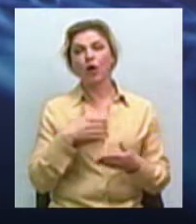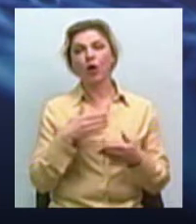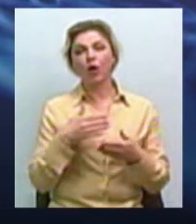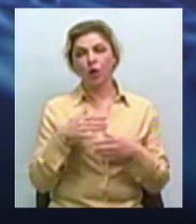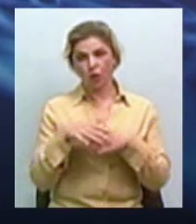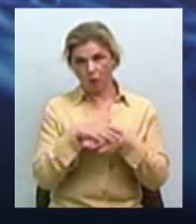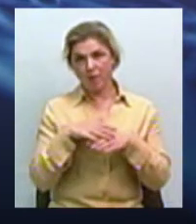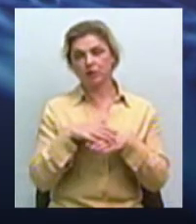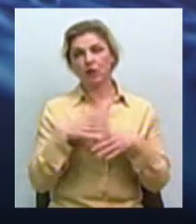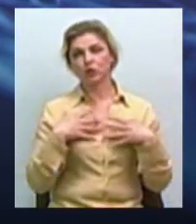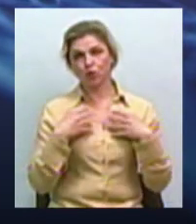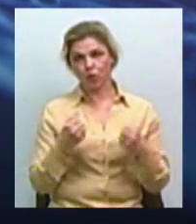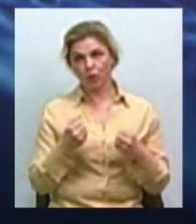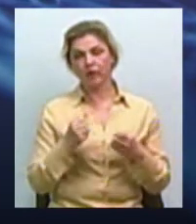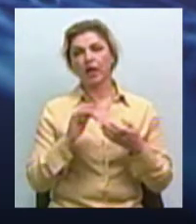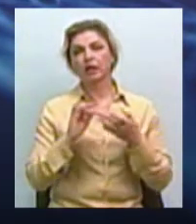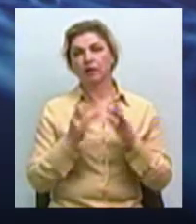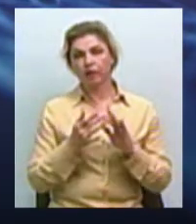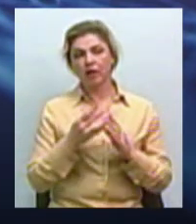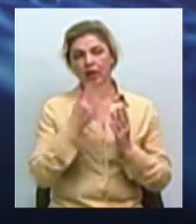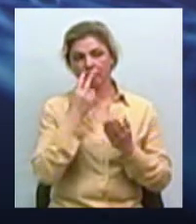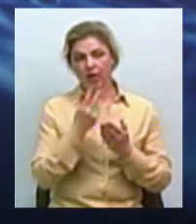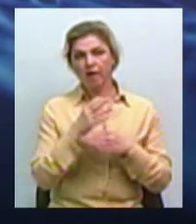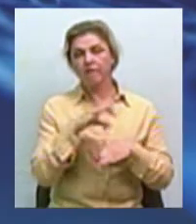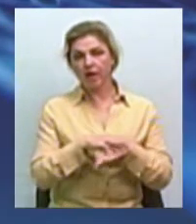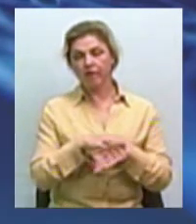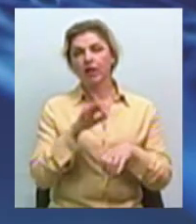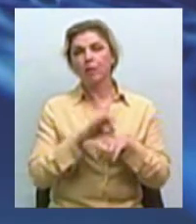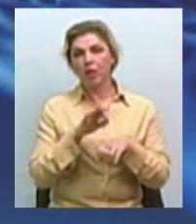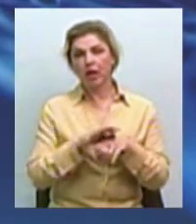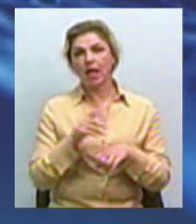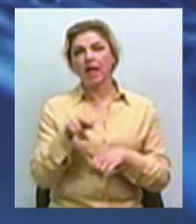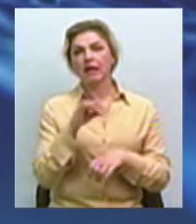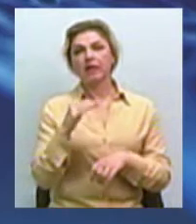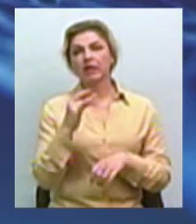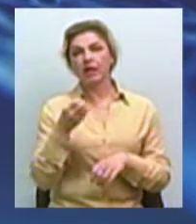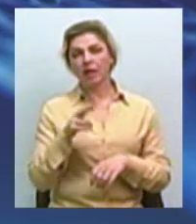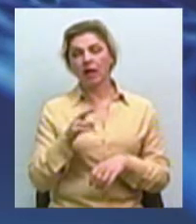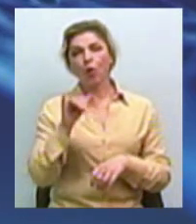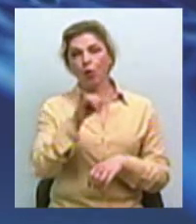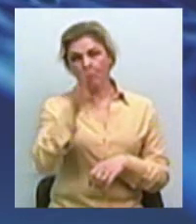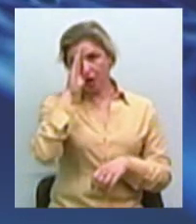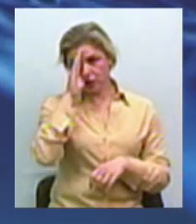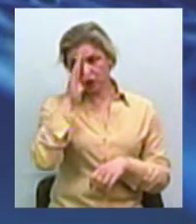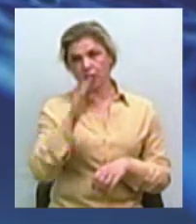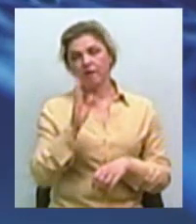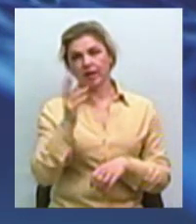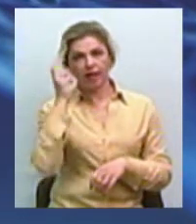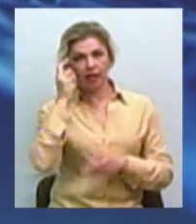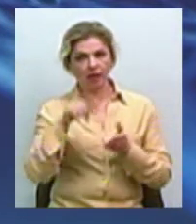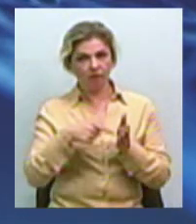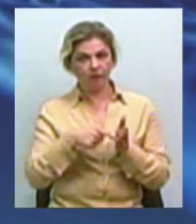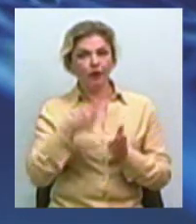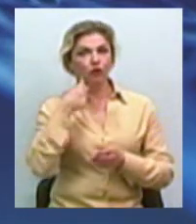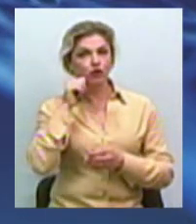Фейсбук підтвердив випадок дифтерії у 9-річного хлопчика в Києві. Вчора на брифінгу директор центру Володимир Курпіта